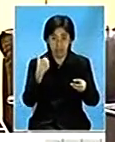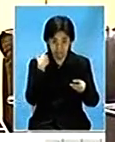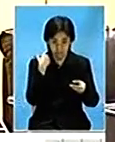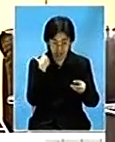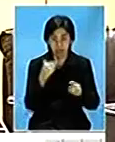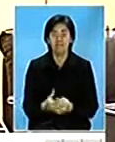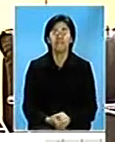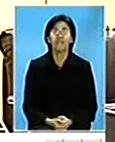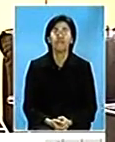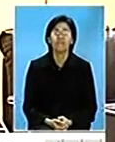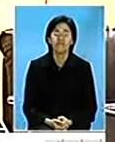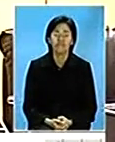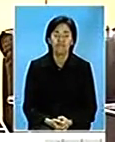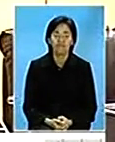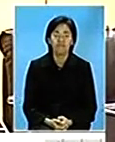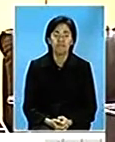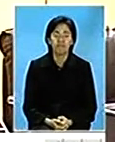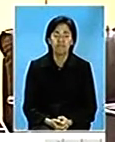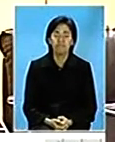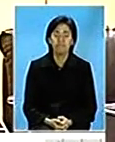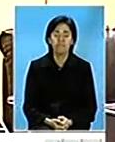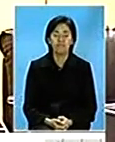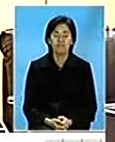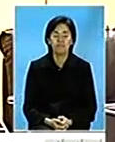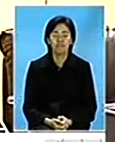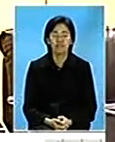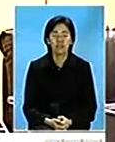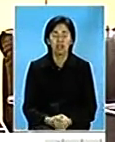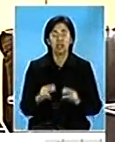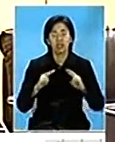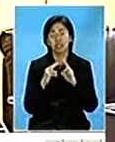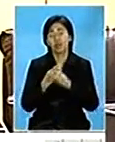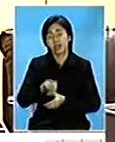ละเอียดในกระทู้เดียวกันนี้กระทรวงเกษตร